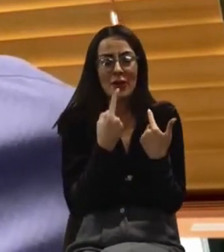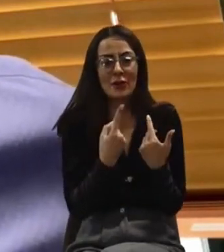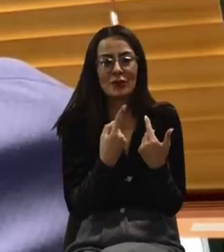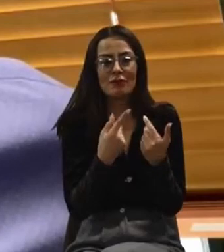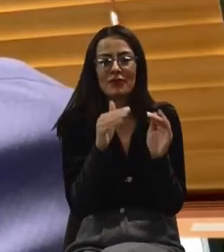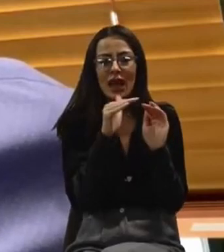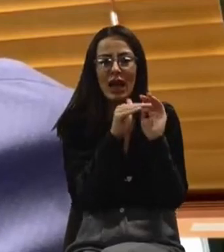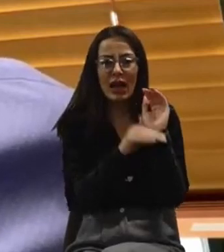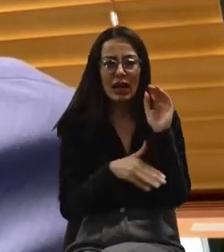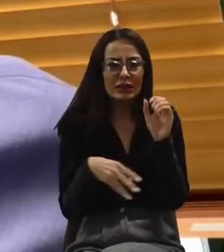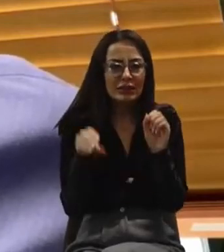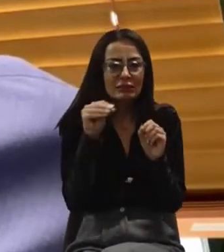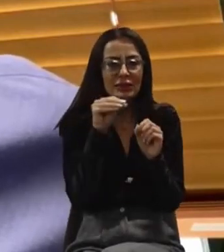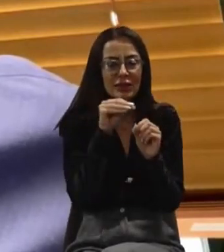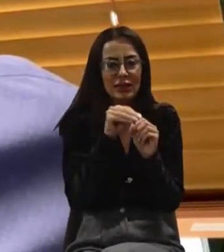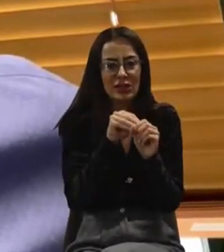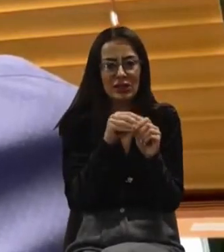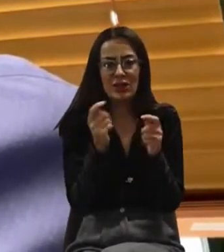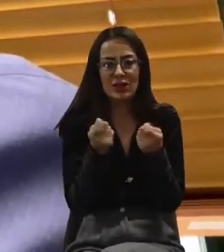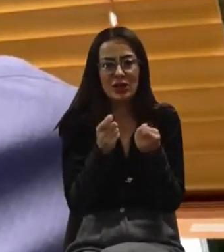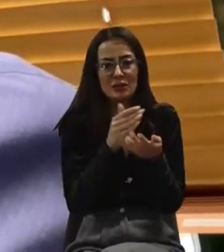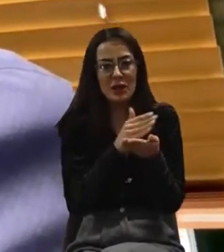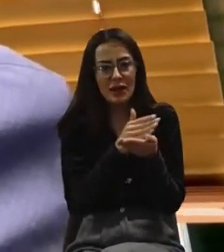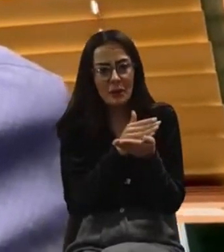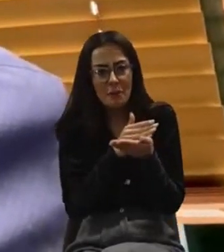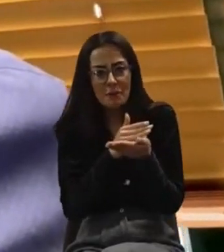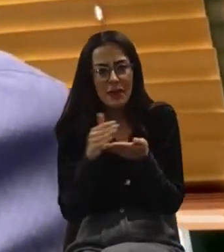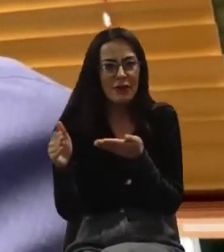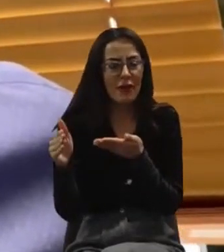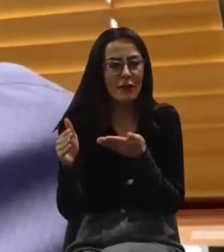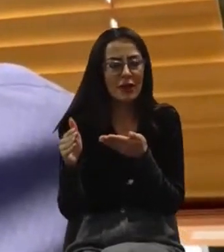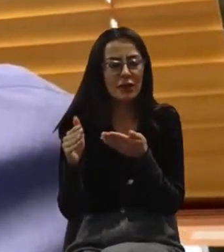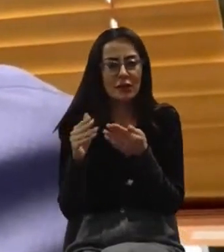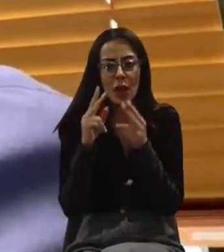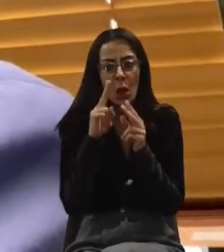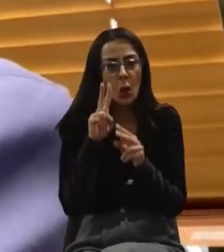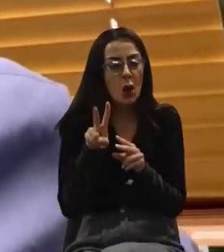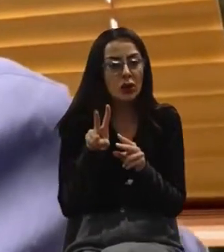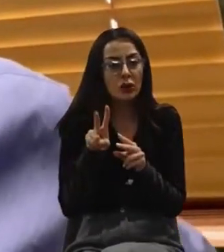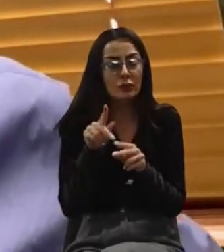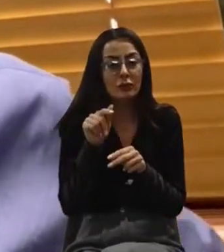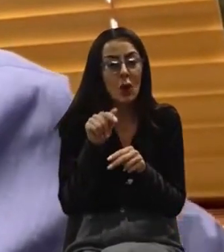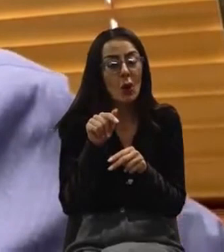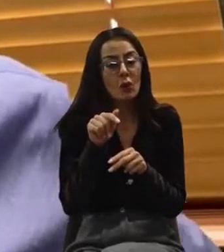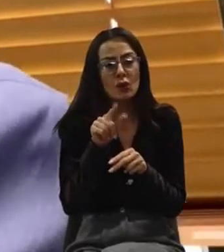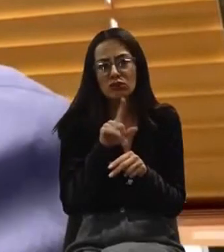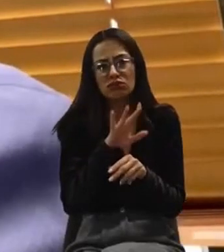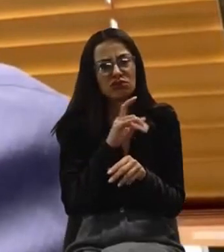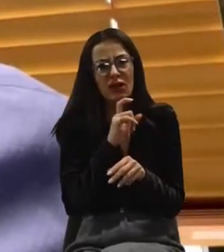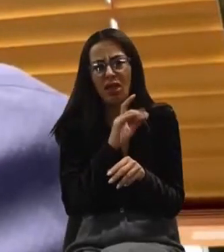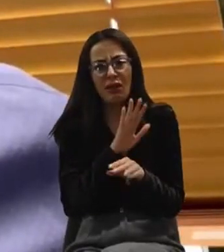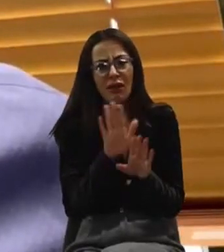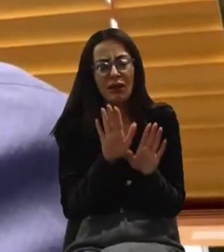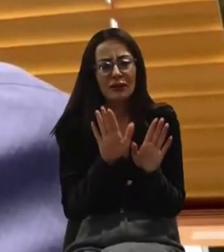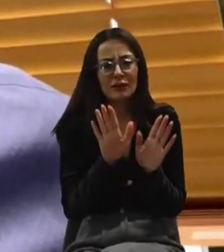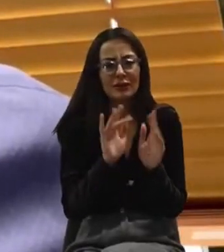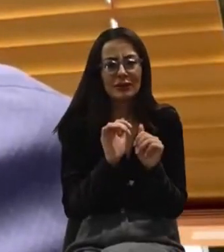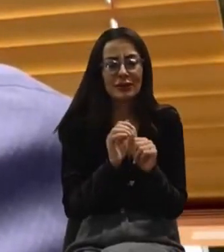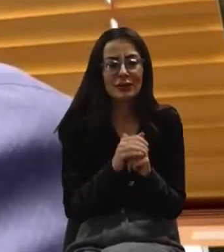atılınca ve birtakım deneyimine kazanacak şunu gördüm Aslında öyle değilmiş yani Türkiye'nin akıllı ve